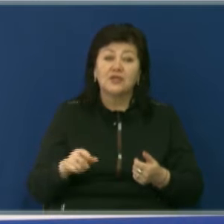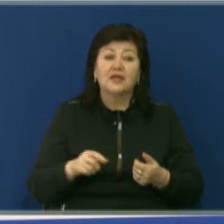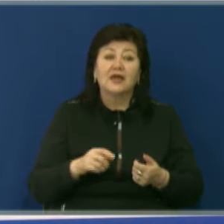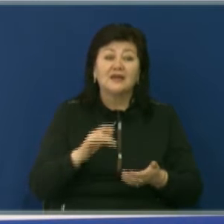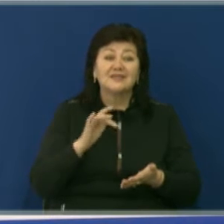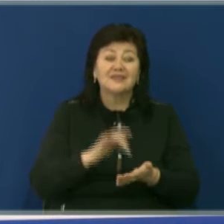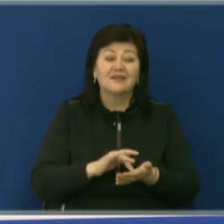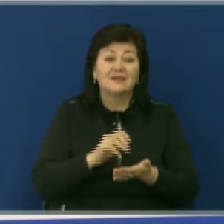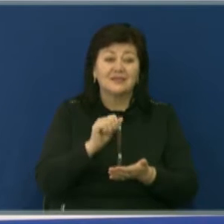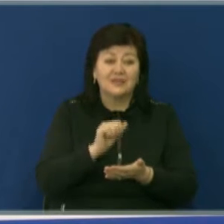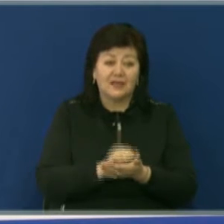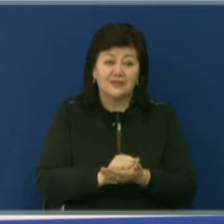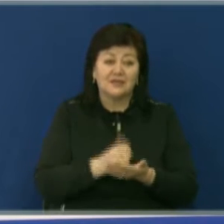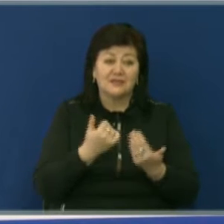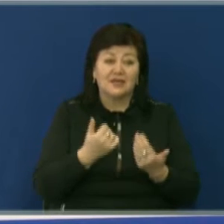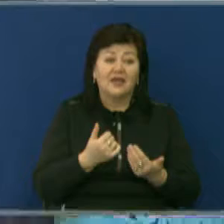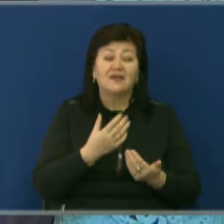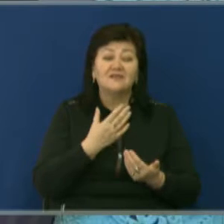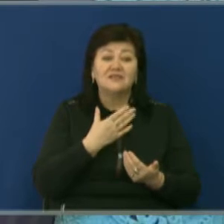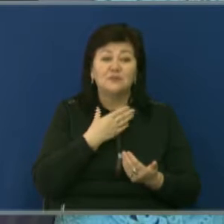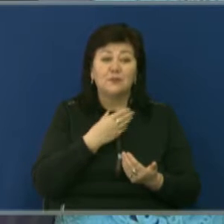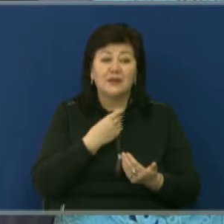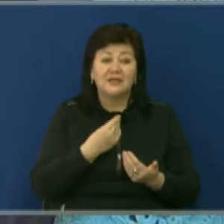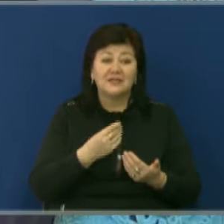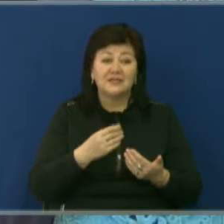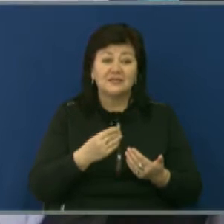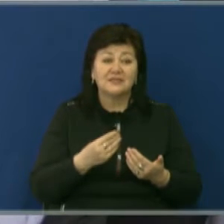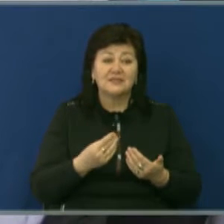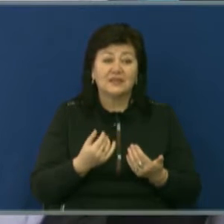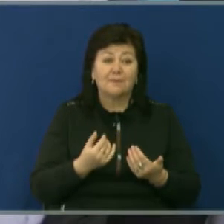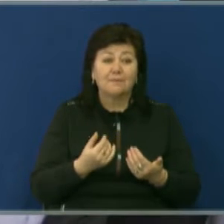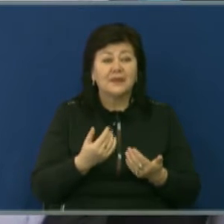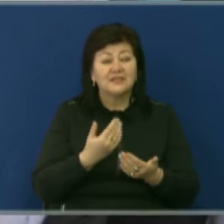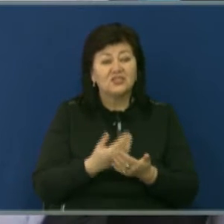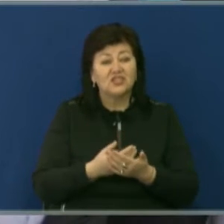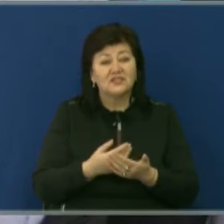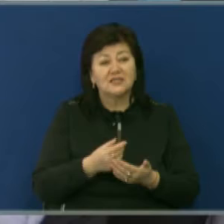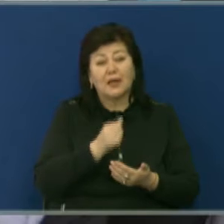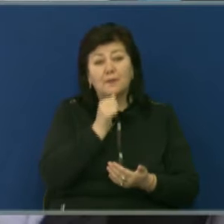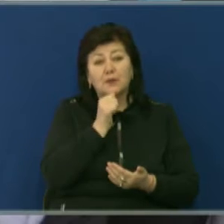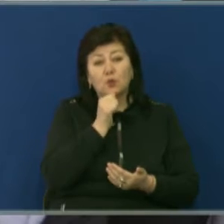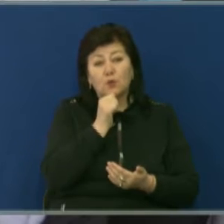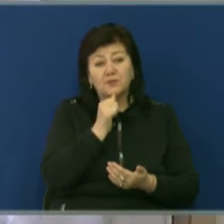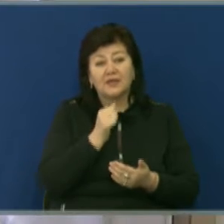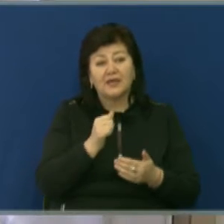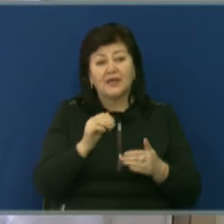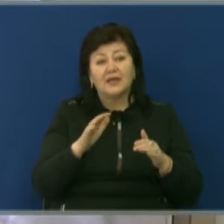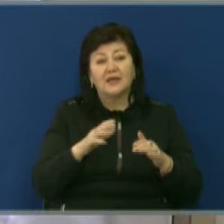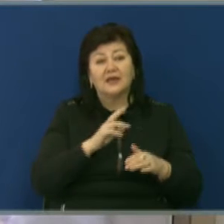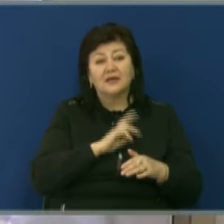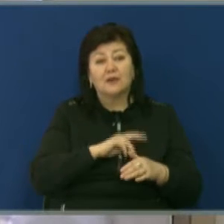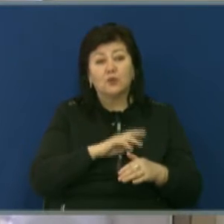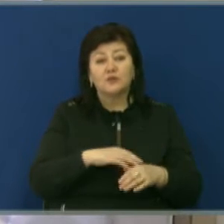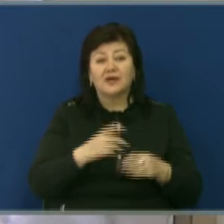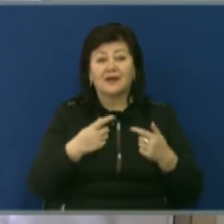кетерлігі, жыл басынан бері Семей электронды еңбек биржасының пилоттық жобасына енгізілді. Онда жұмыс берушілер бос жұмыс орындары туралы